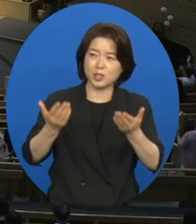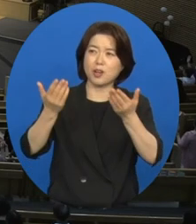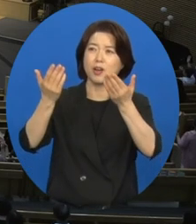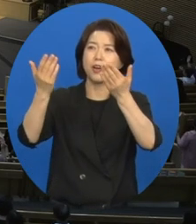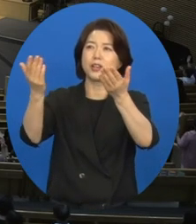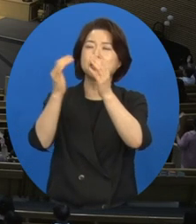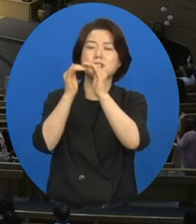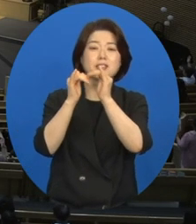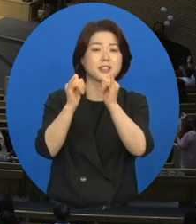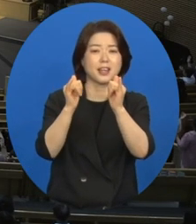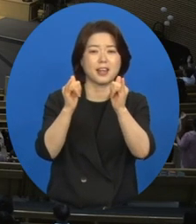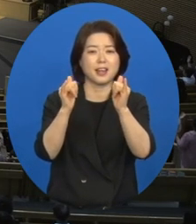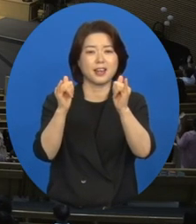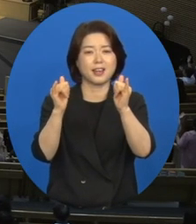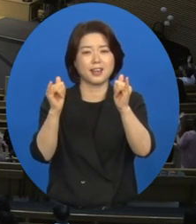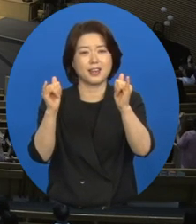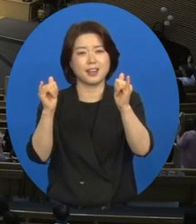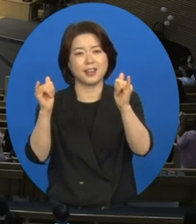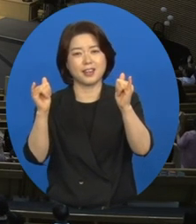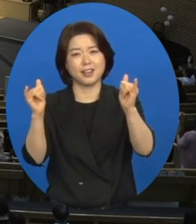생명을 거는 자